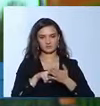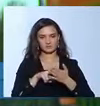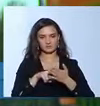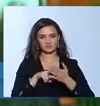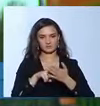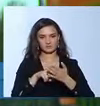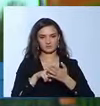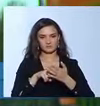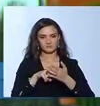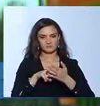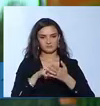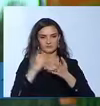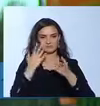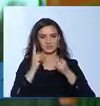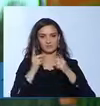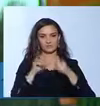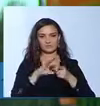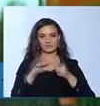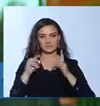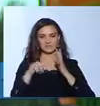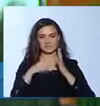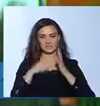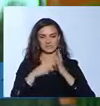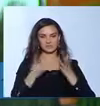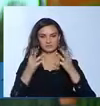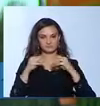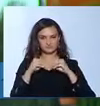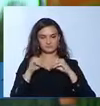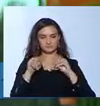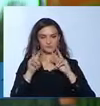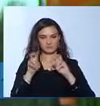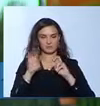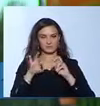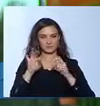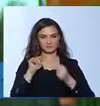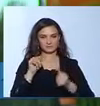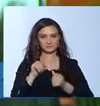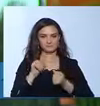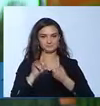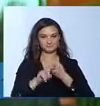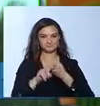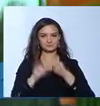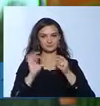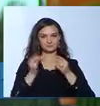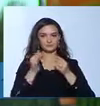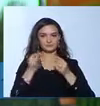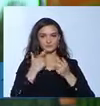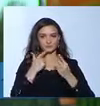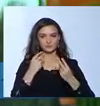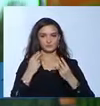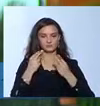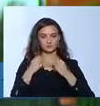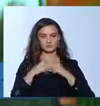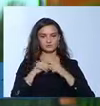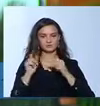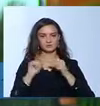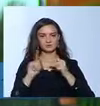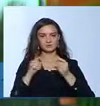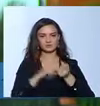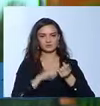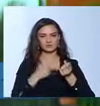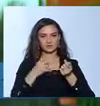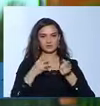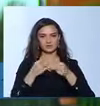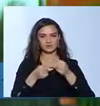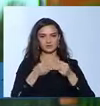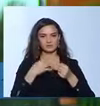თავს უყრი რეალურად ყველა იმ საკითხს, რომელიც ამ თემასთან დაკავშირებით აინტერესებს და მაყურებელს. ვისი გენეტიკა ამ